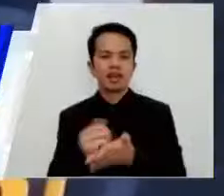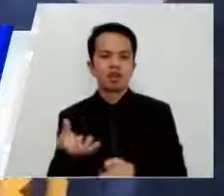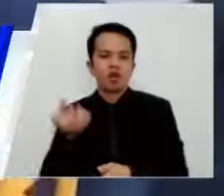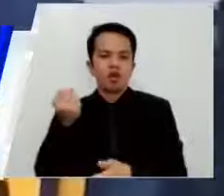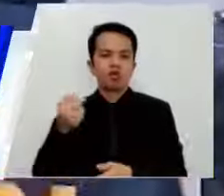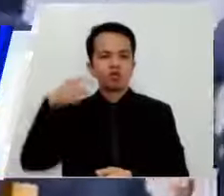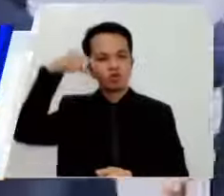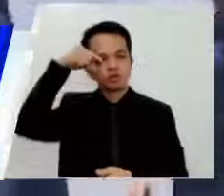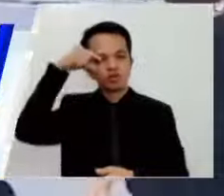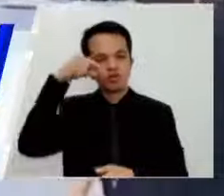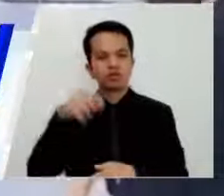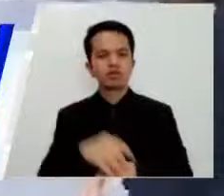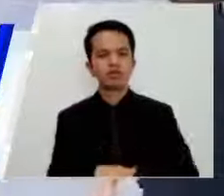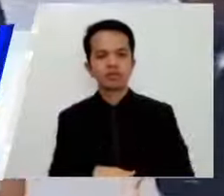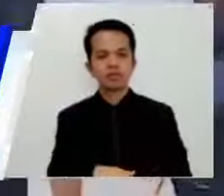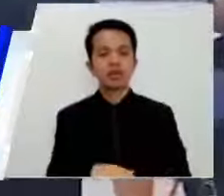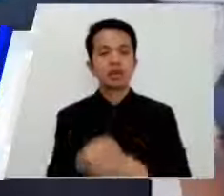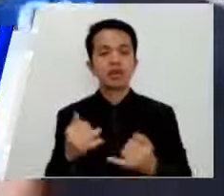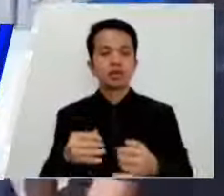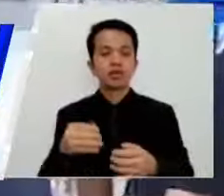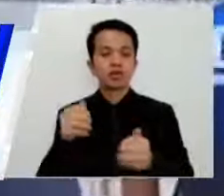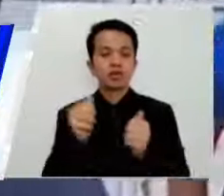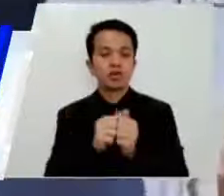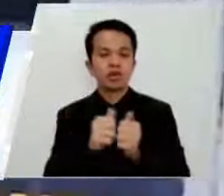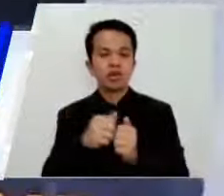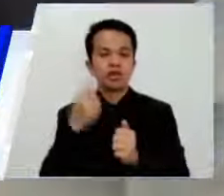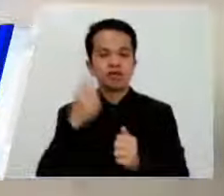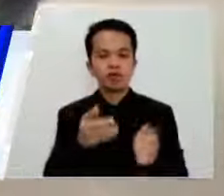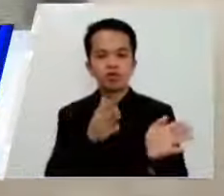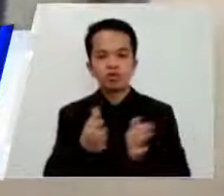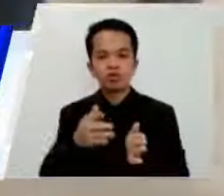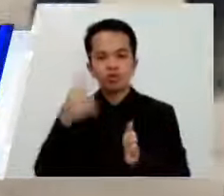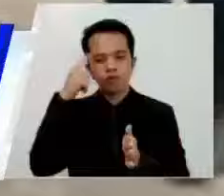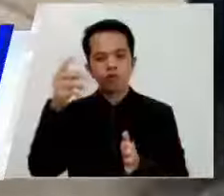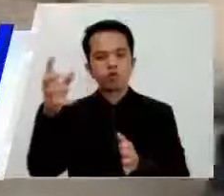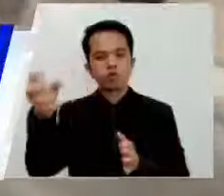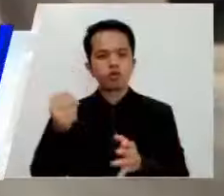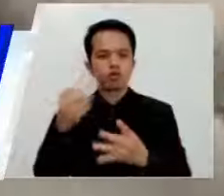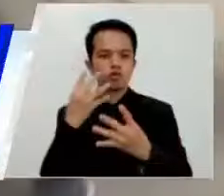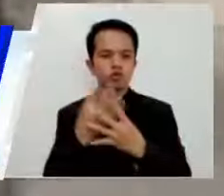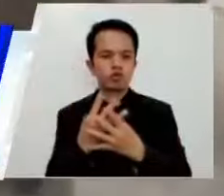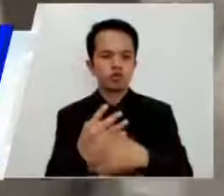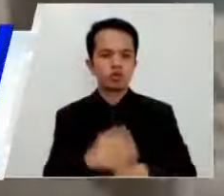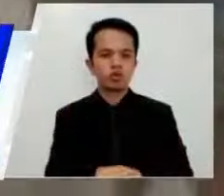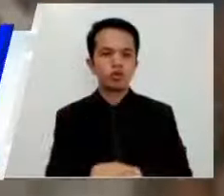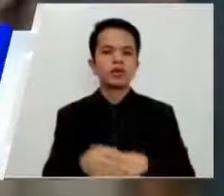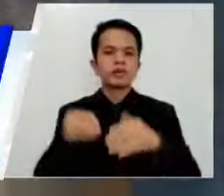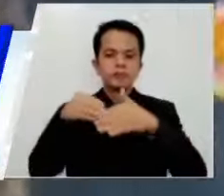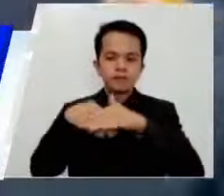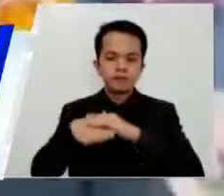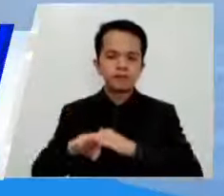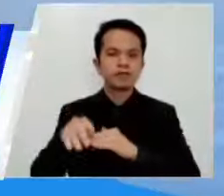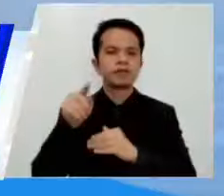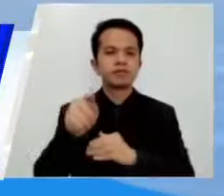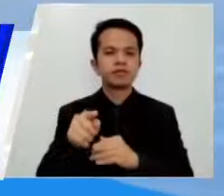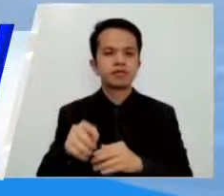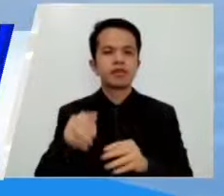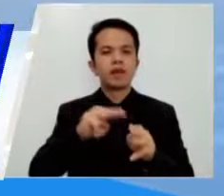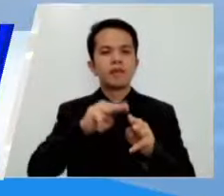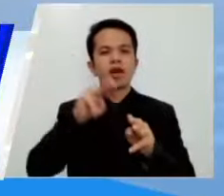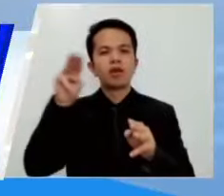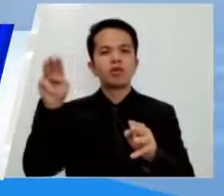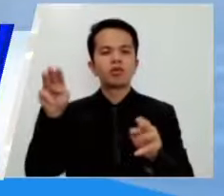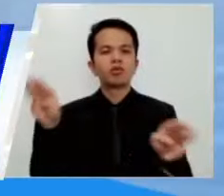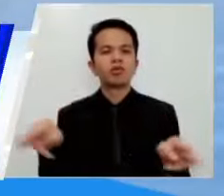Christ. Bit-bit ang warrants of arrest laban sa pastor. Tinungo nila ang Tamayong Prayer Mountain sa Davao City. Napasok